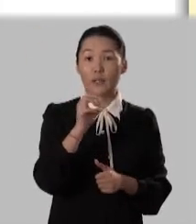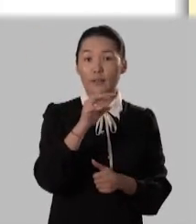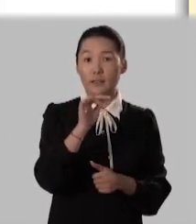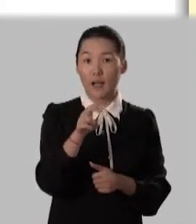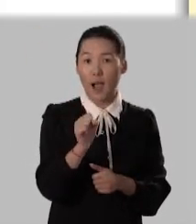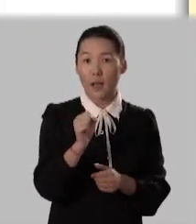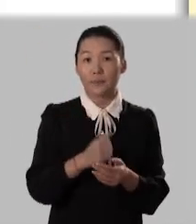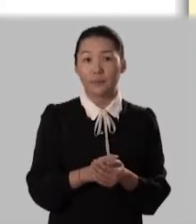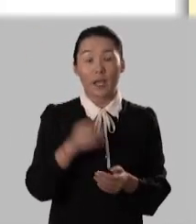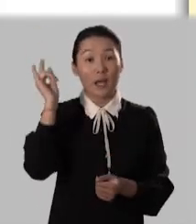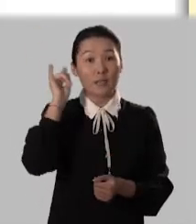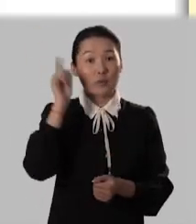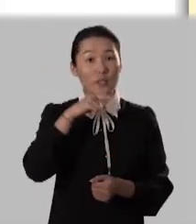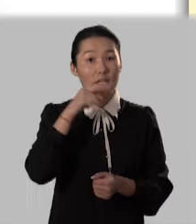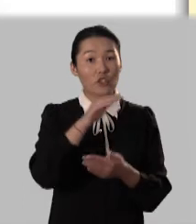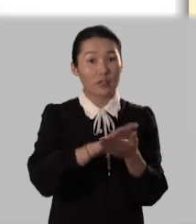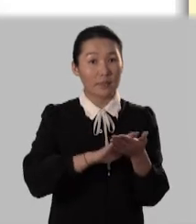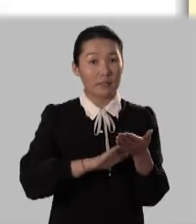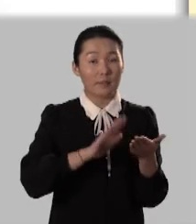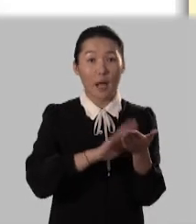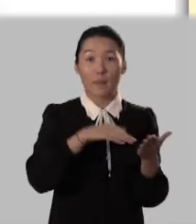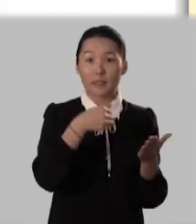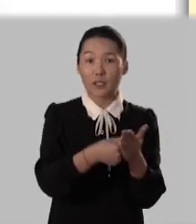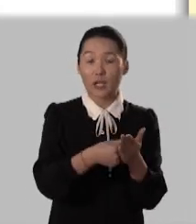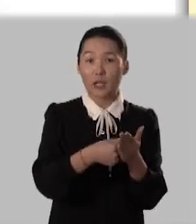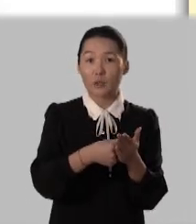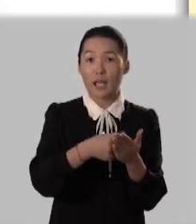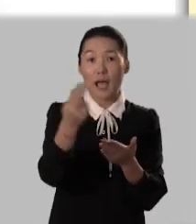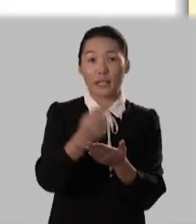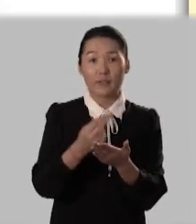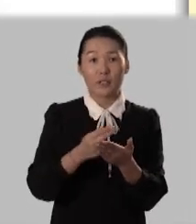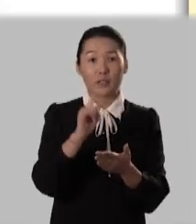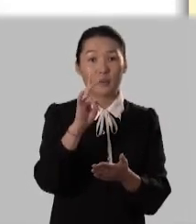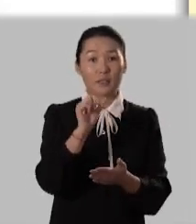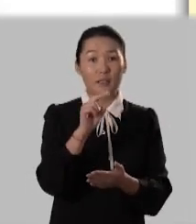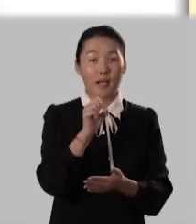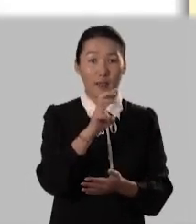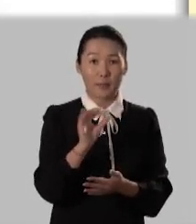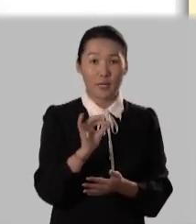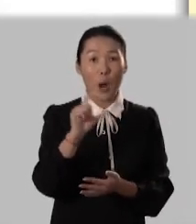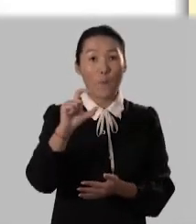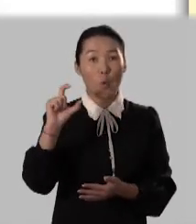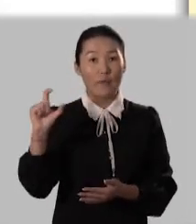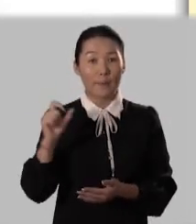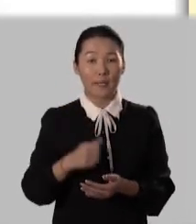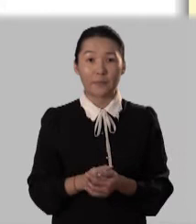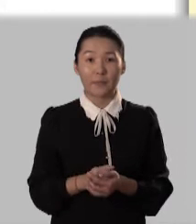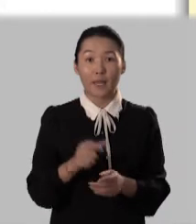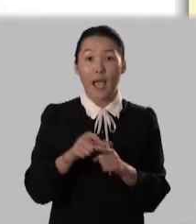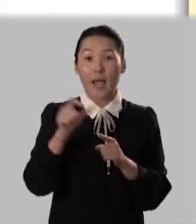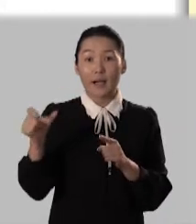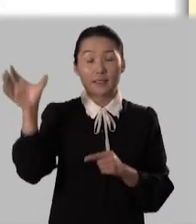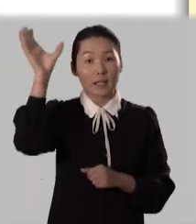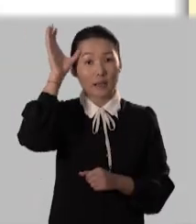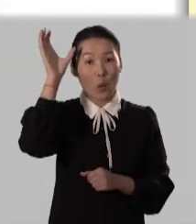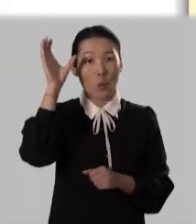звуки речи на письме обозначаются графическими знаками буквами раздел науки о языке